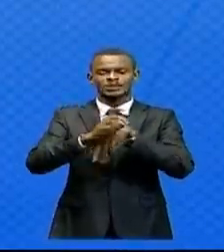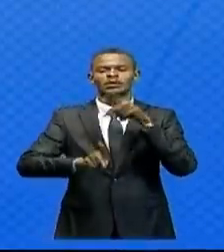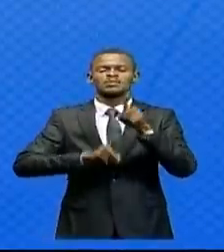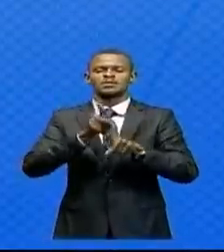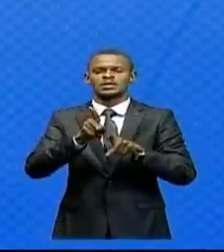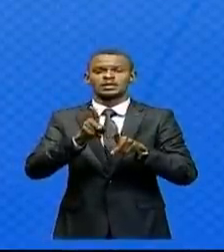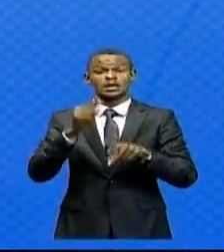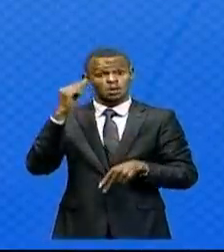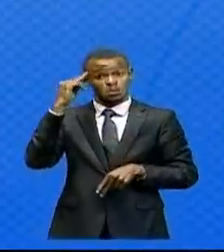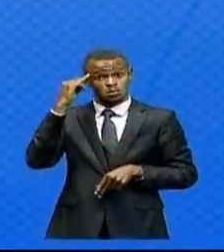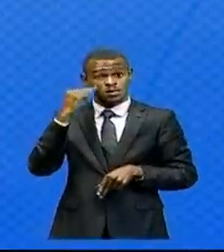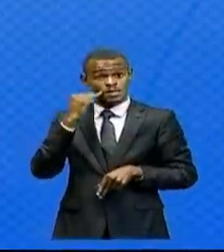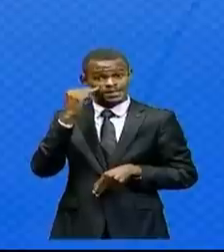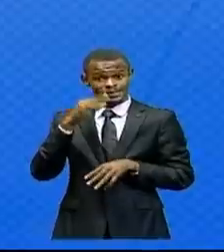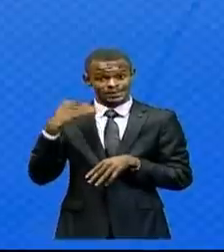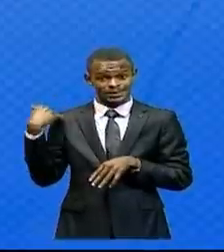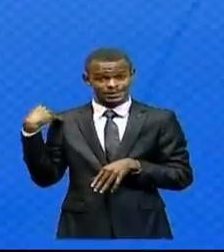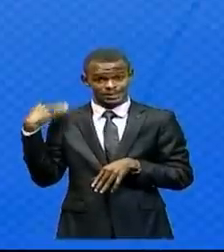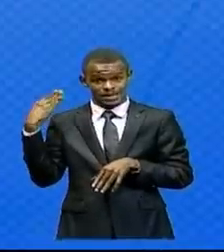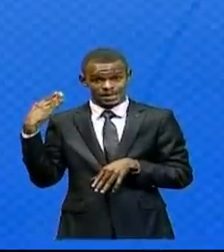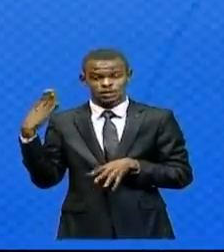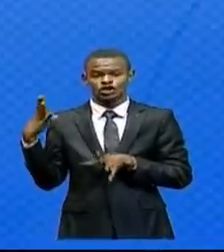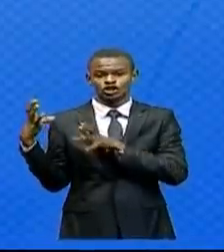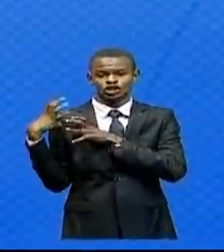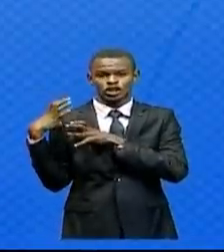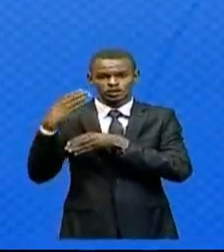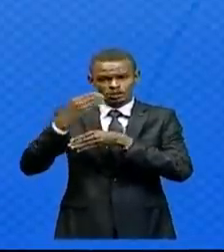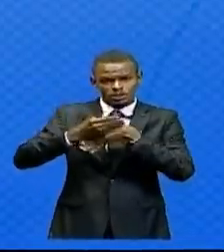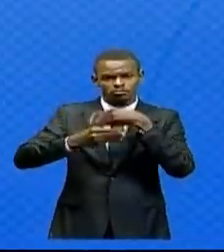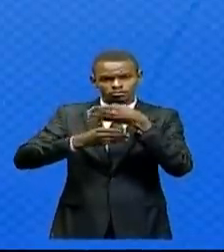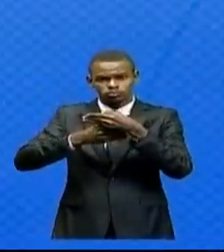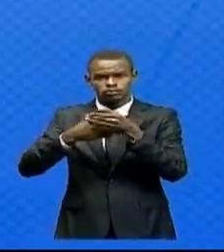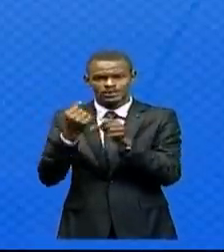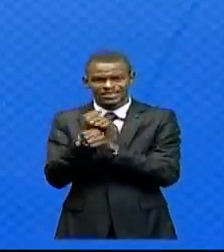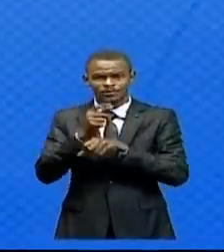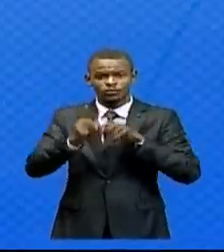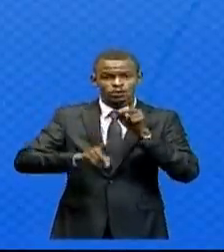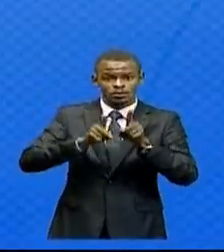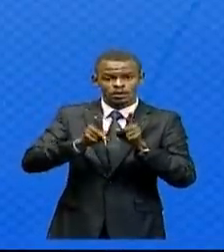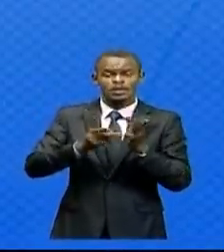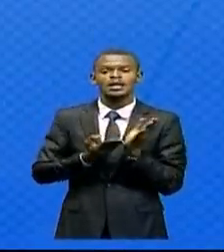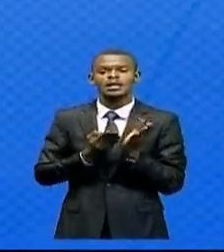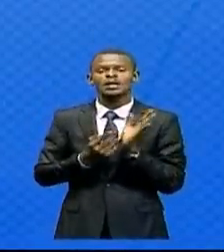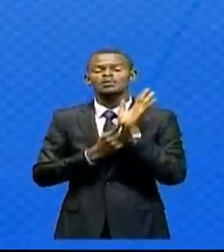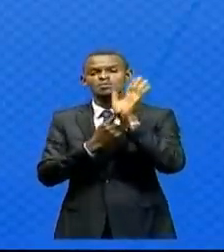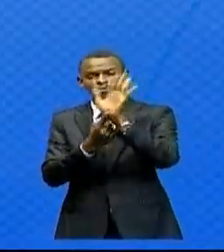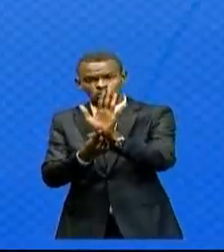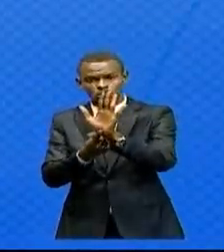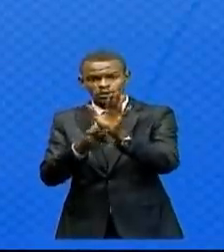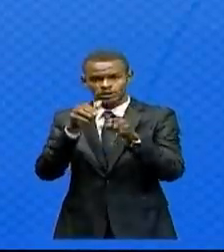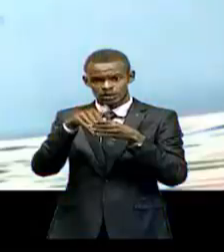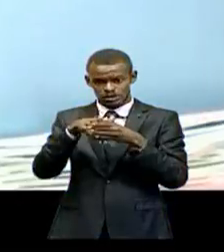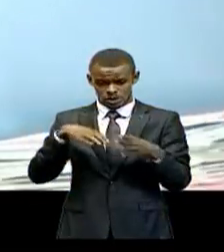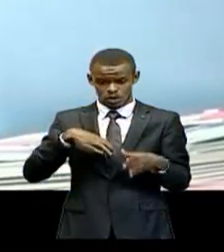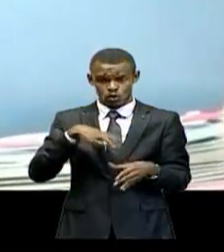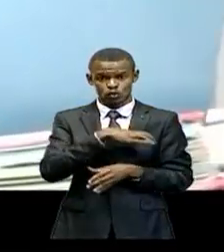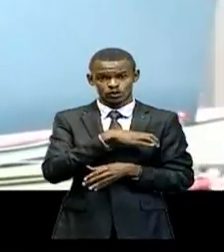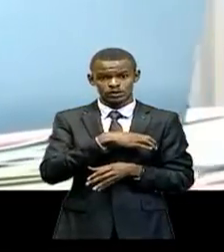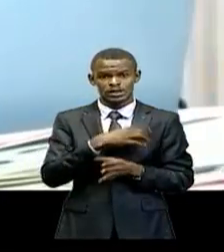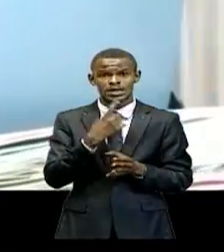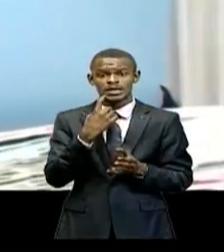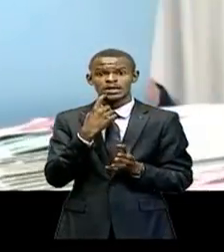des Infrastructures et Travaux publics, a présenté au Conseil le contenu du projet de décret portant